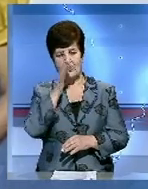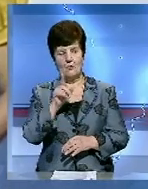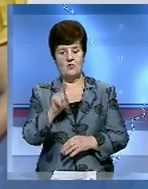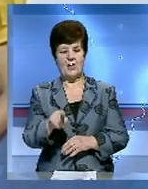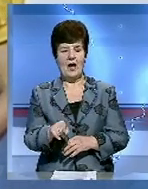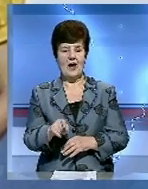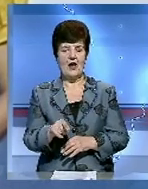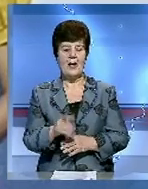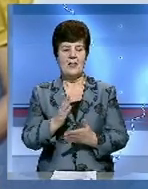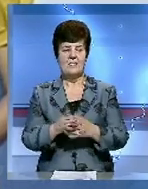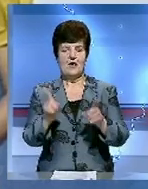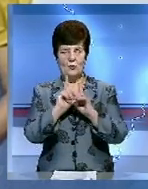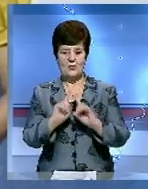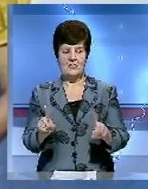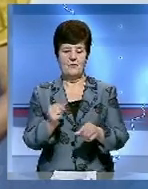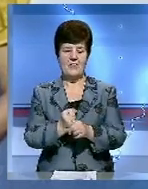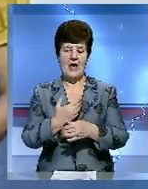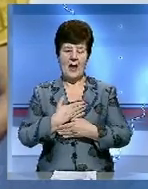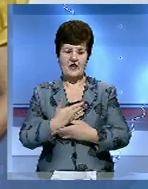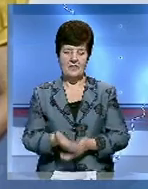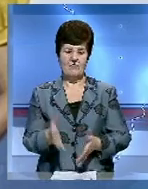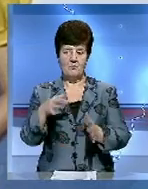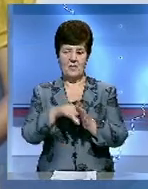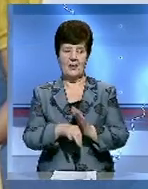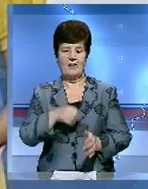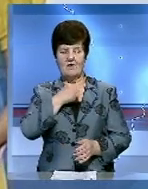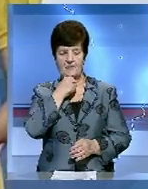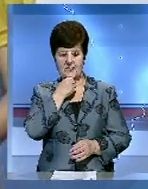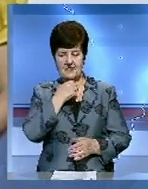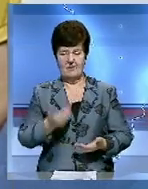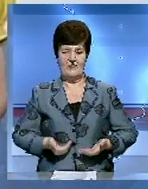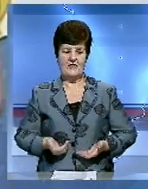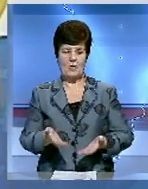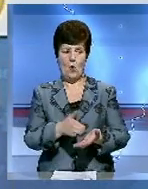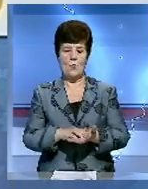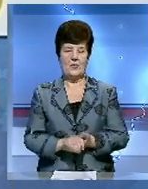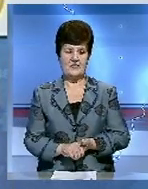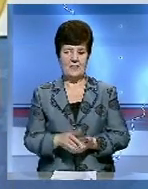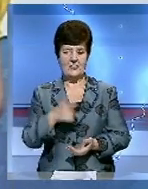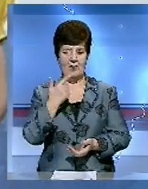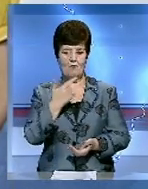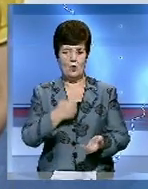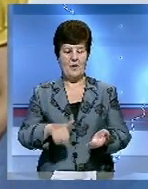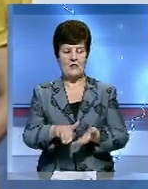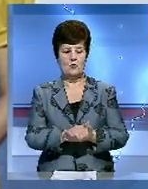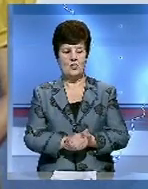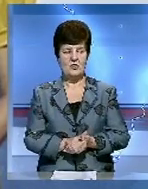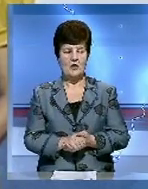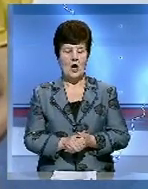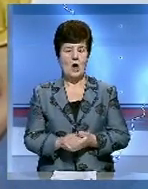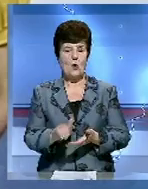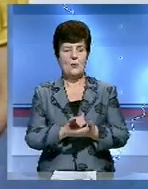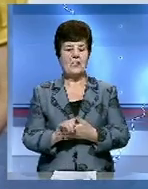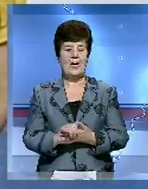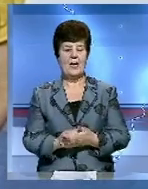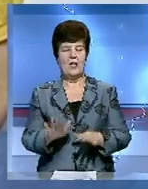este deosebit de activă în implicarea vârstnicilor în viața comunității. E vorba despre Asociația Comunitară Locală